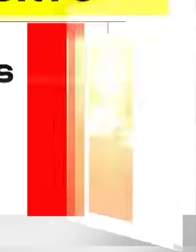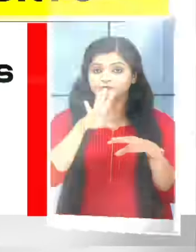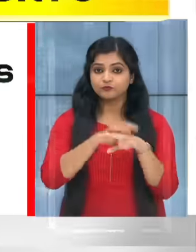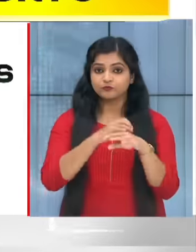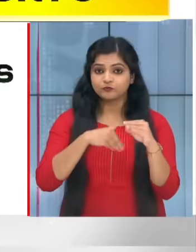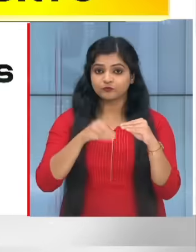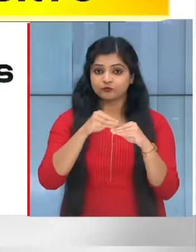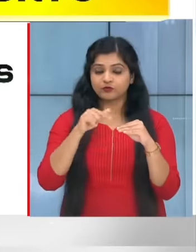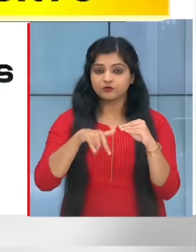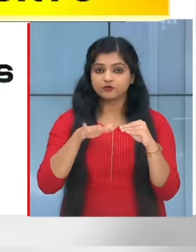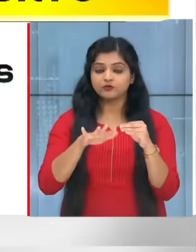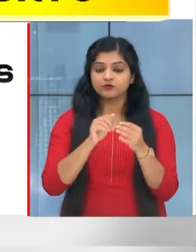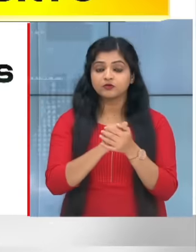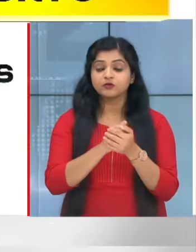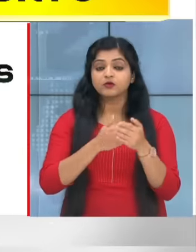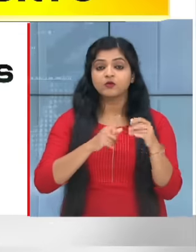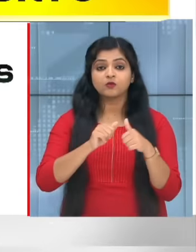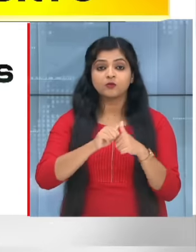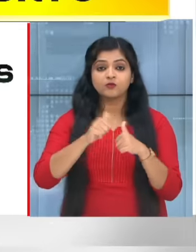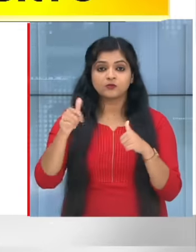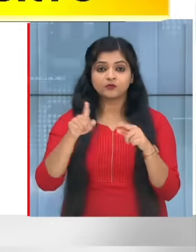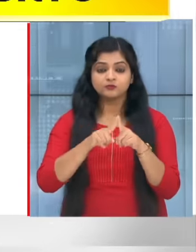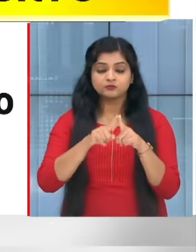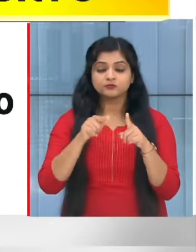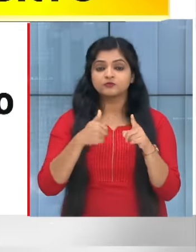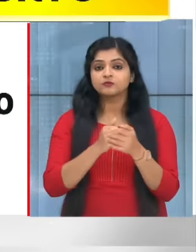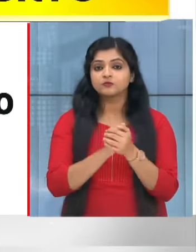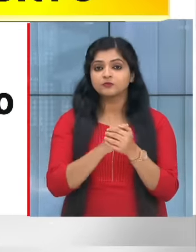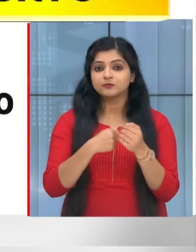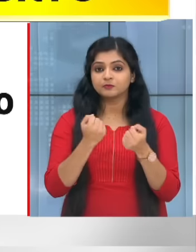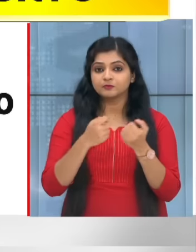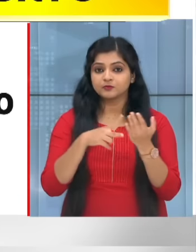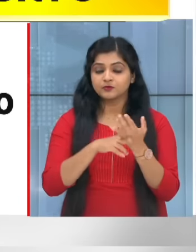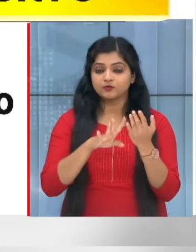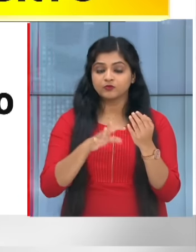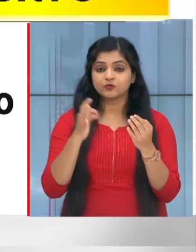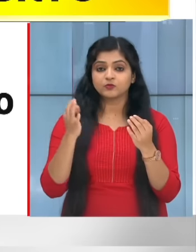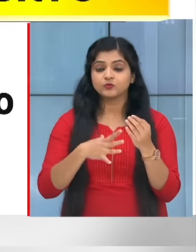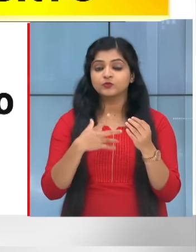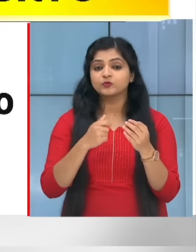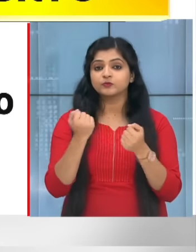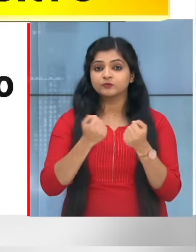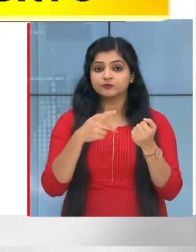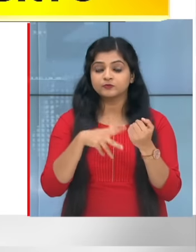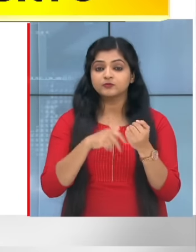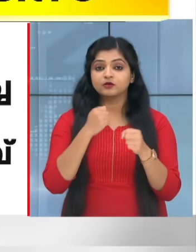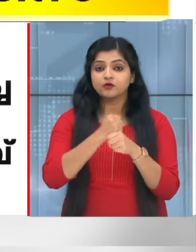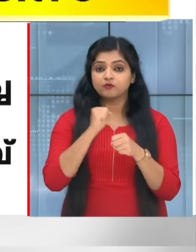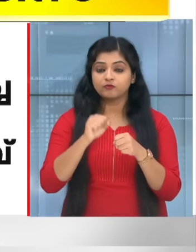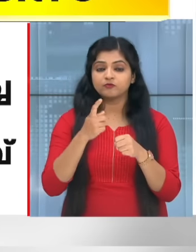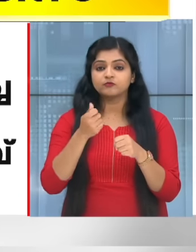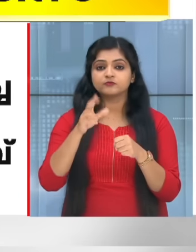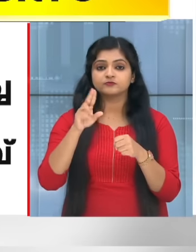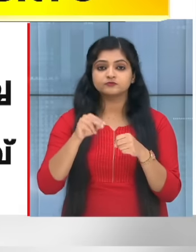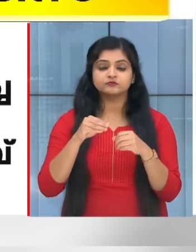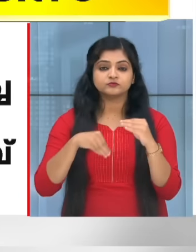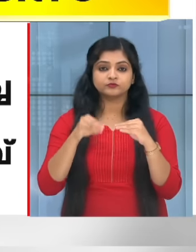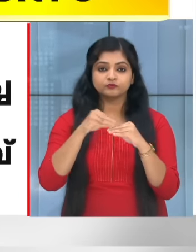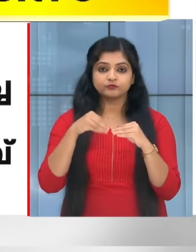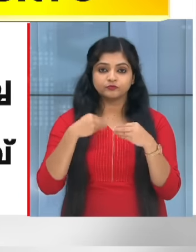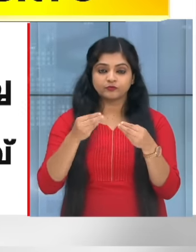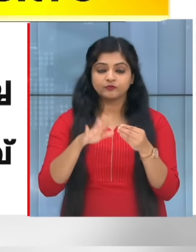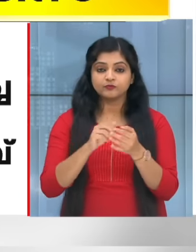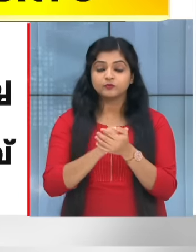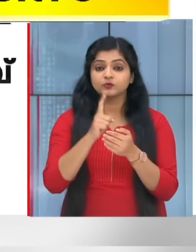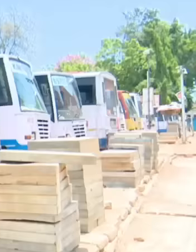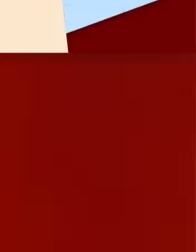ഇപ്പോൾ ദീർഘദൂര സർവീസുകൾ, അതായത് പ്രത്യേക ടേക്ക് ഓവർ സർവീസുകൾക്ക് നിരക്കിളവ് ഇപ്പോൾ KSRTC പ്രഖ്യാപിച്ചിരിക്കുന്നത്.